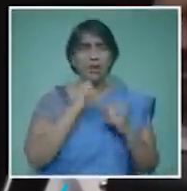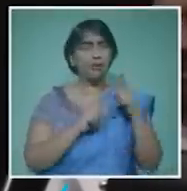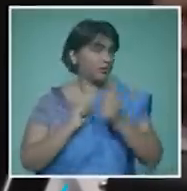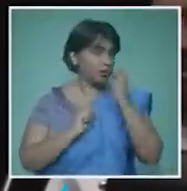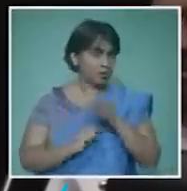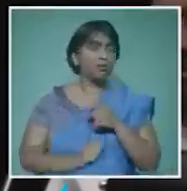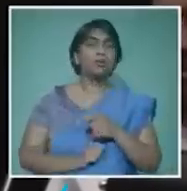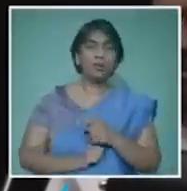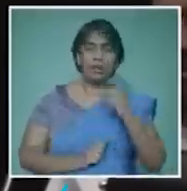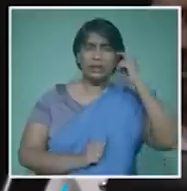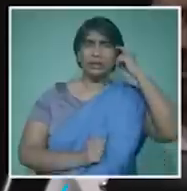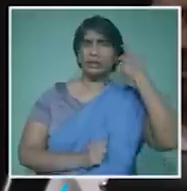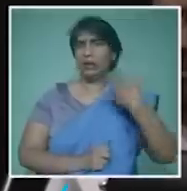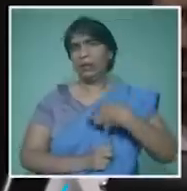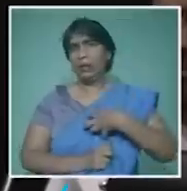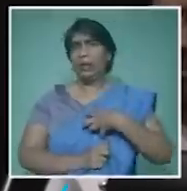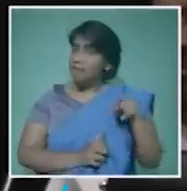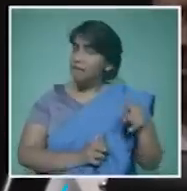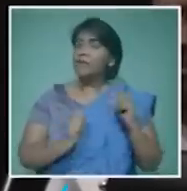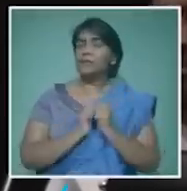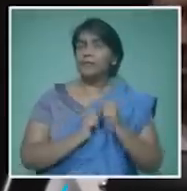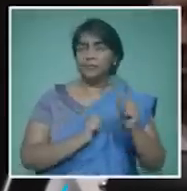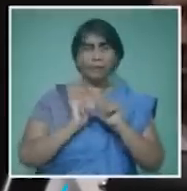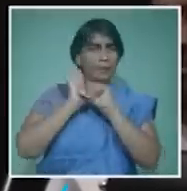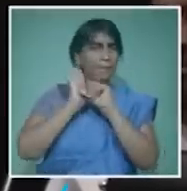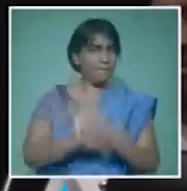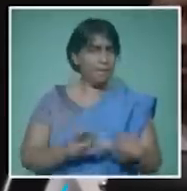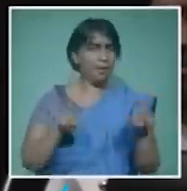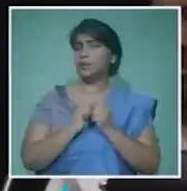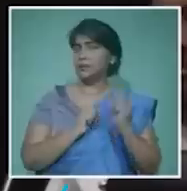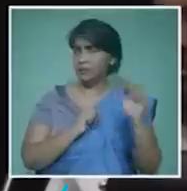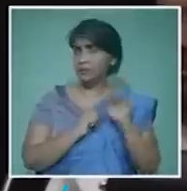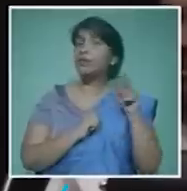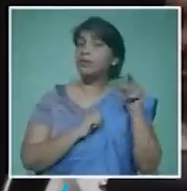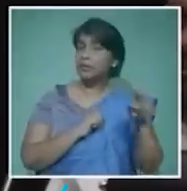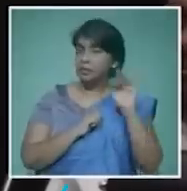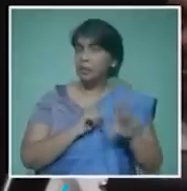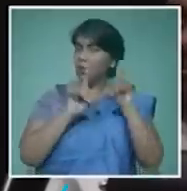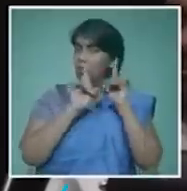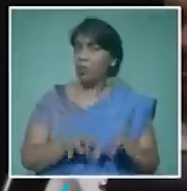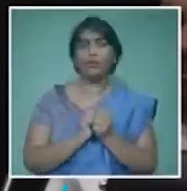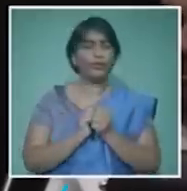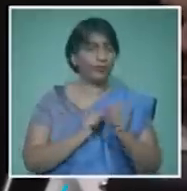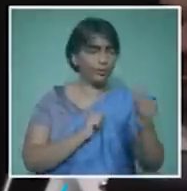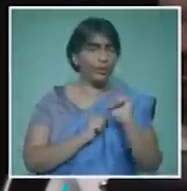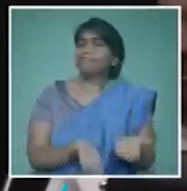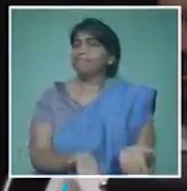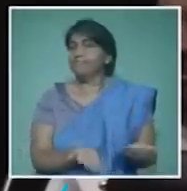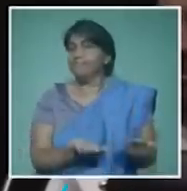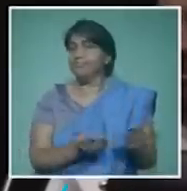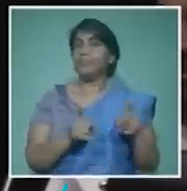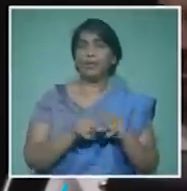කටයුතු කිරීම හිත් පෑරෙන විදියට කටයුතු කිරීම අවතක්සේරු වෙන විදියට කටයුතු කිරීම ඒ සඳහා එවැනි දෙයක් සිදුවීමට අනුබල